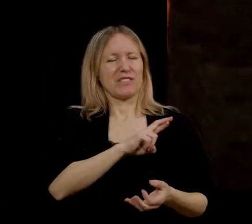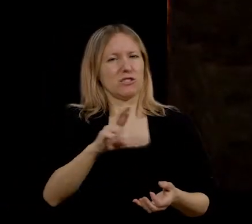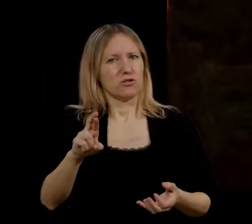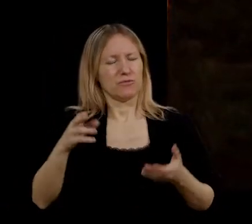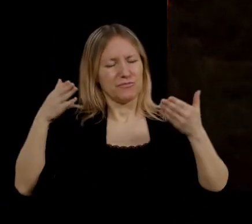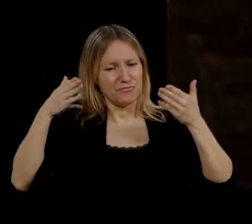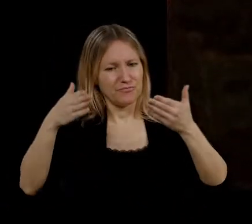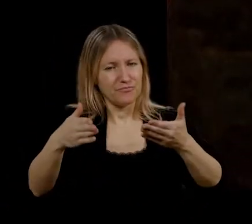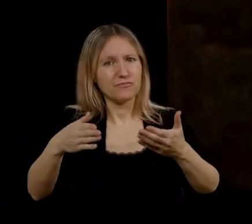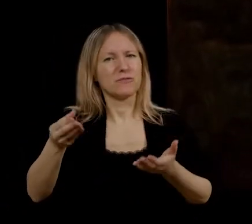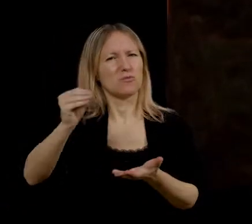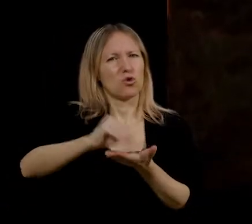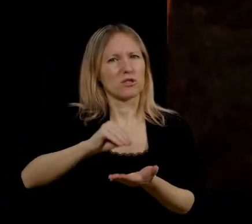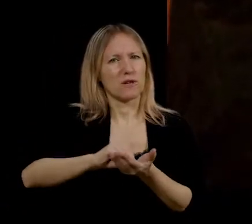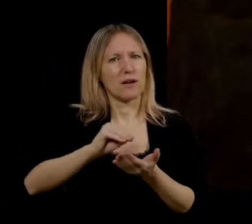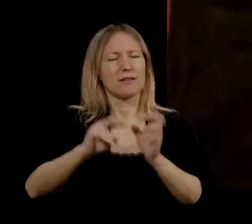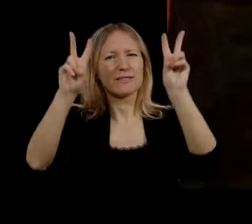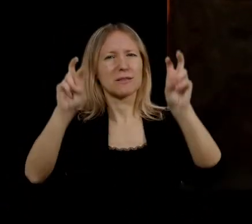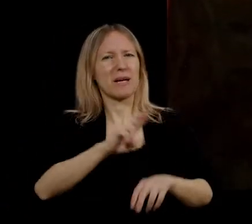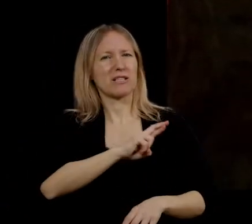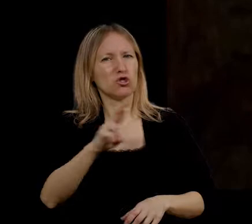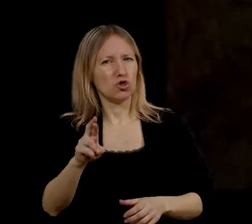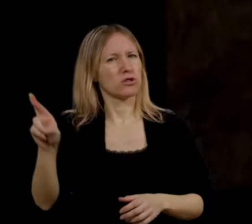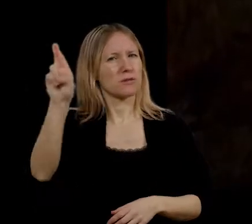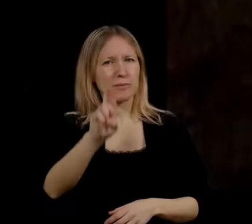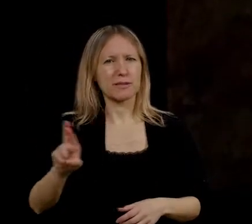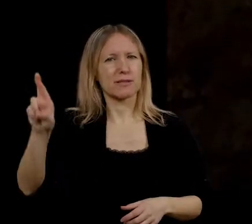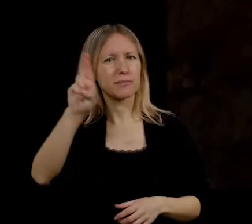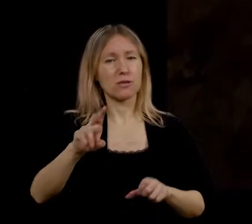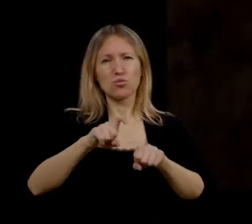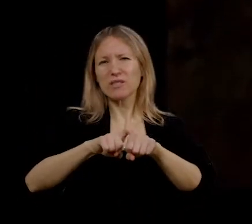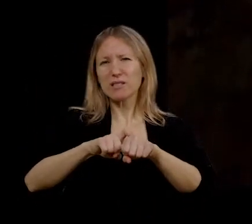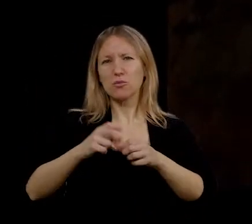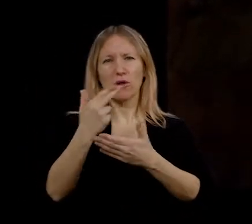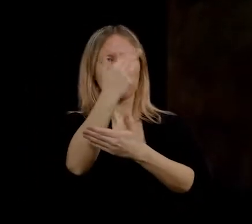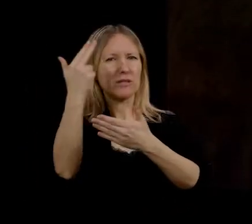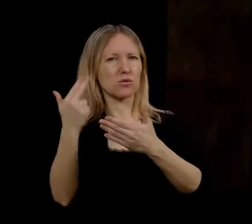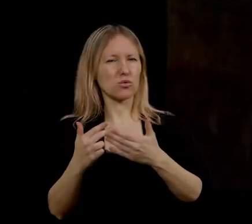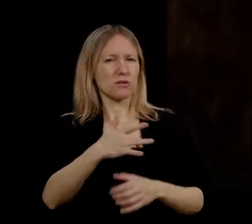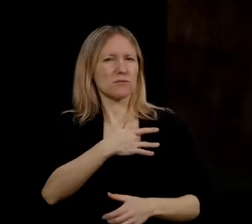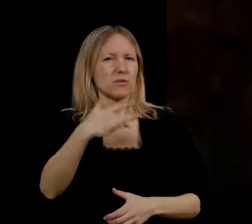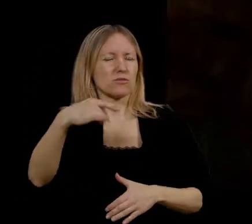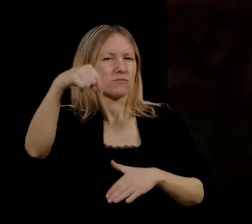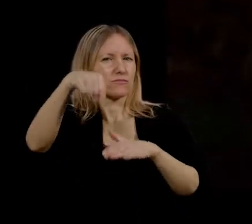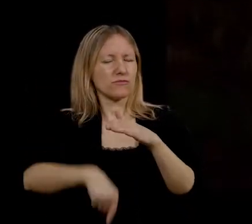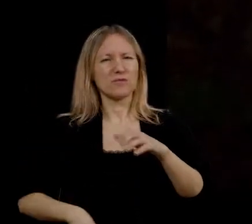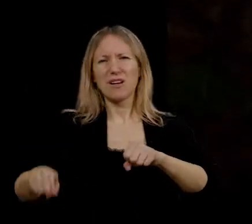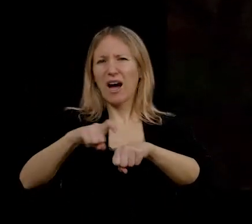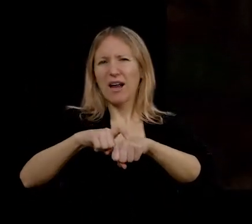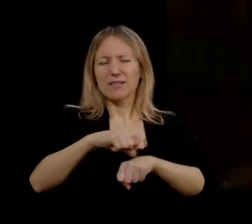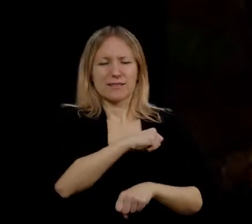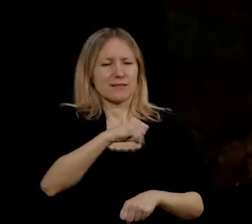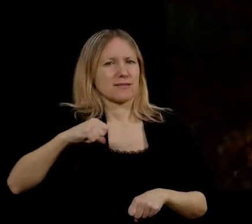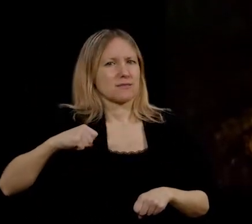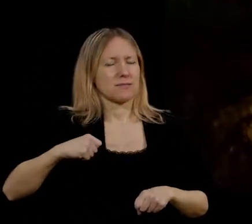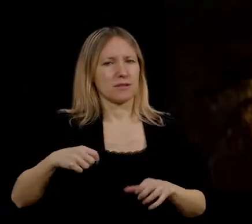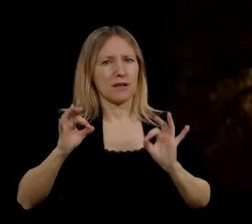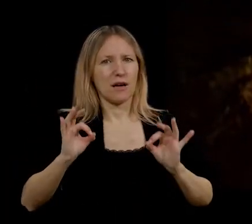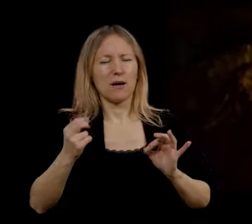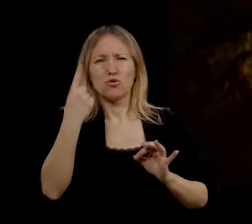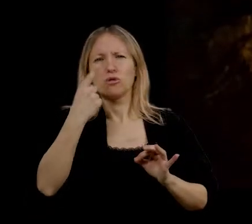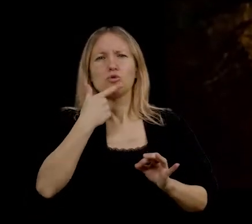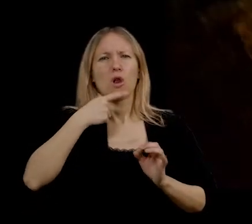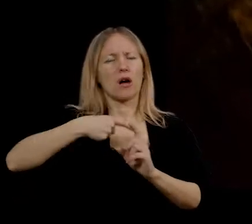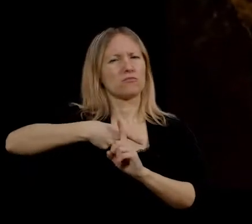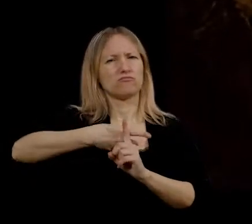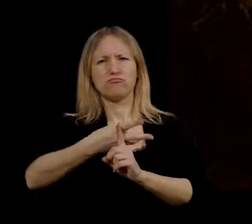misticisme i a bolcar-se en repetides ocasions en el tema religiós, un tipus de pintura de profunda espiritualitat i de caràcter intimista,